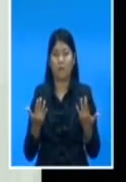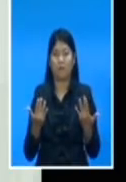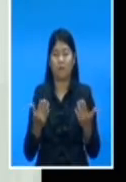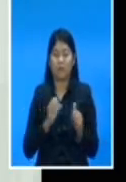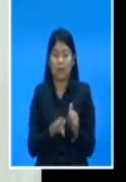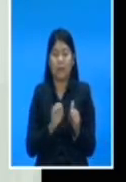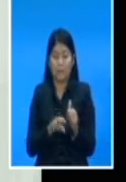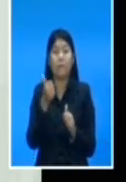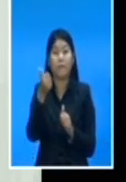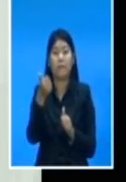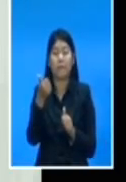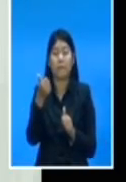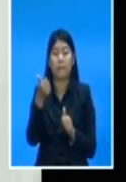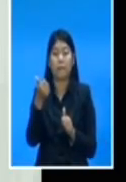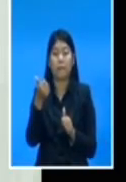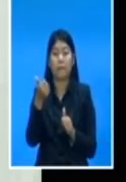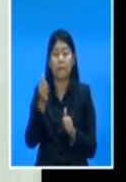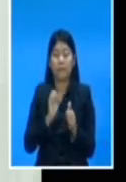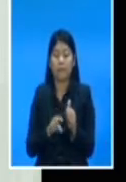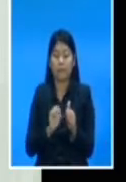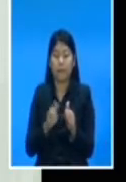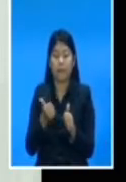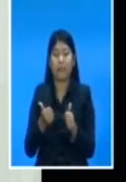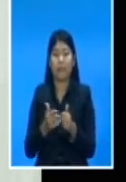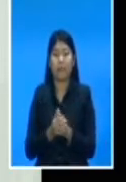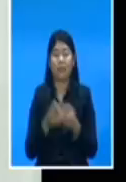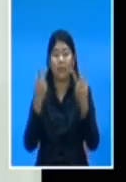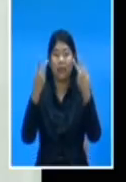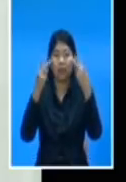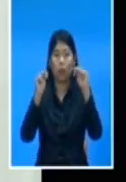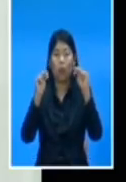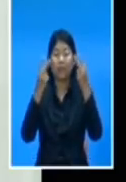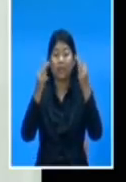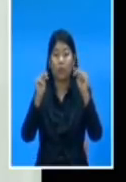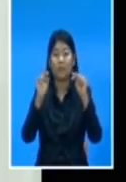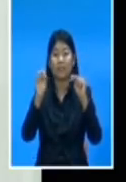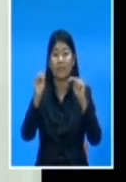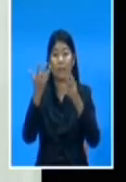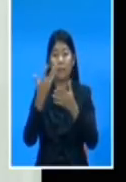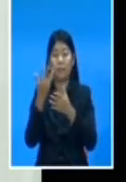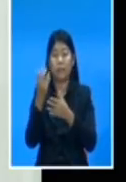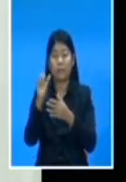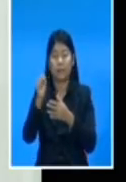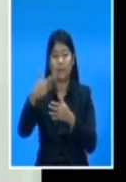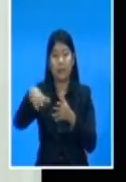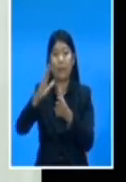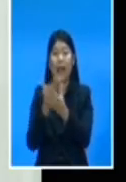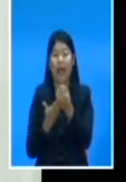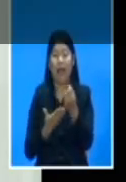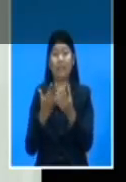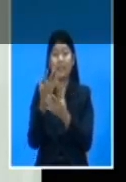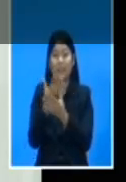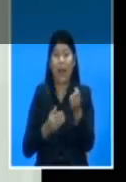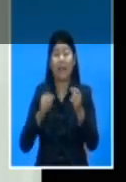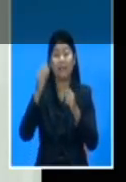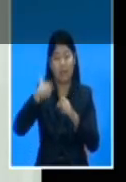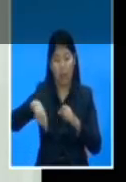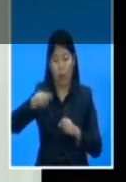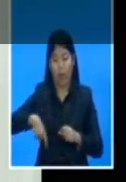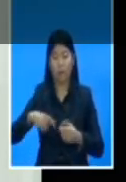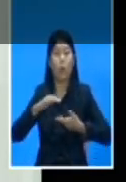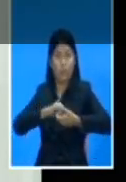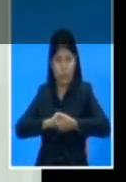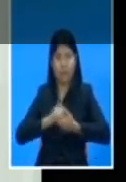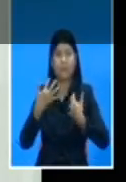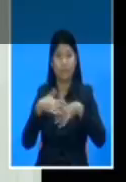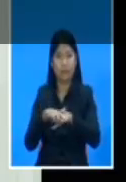ในคณะปฏิรูปนายกสภาทนายมาเป็นกรรมการอยู่ด้วยก็ต้องไปขับเคลื่อนกับสภาทนาย